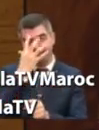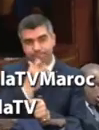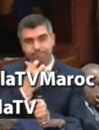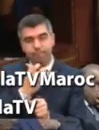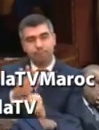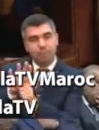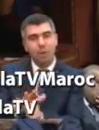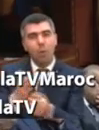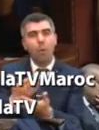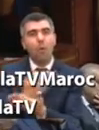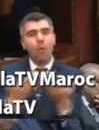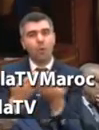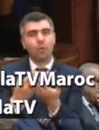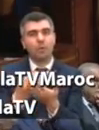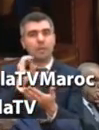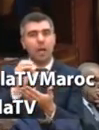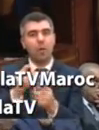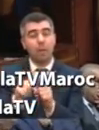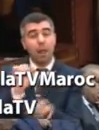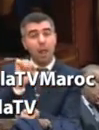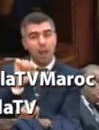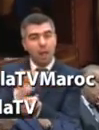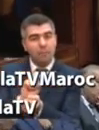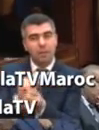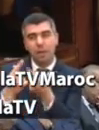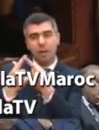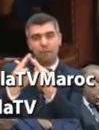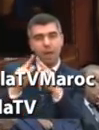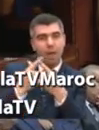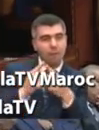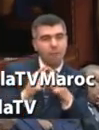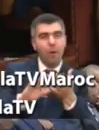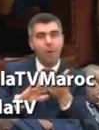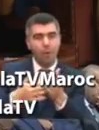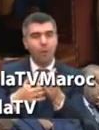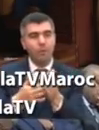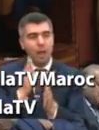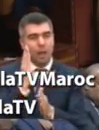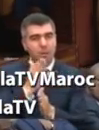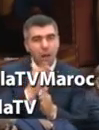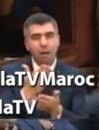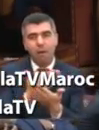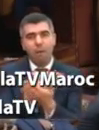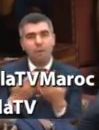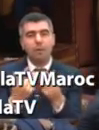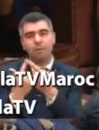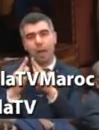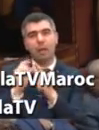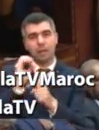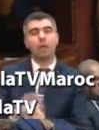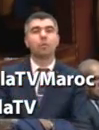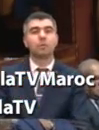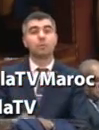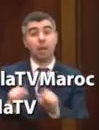الإنسانية من خلال تعريض الأسرى للعديد من الانتهاكات الجسيمة والمتواصلة، خاصة